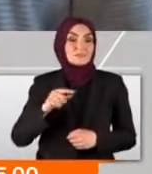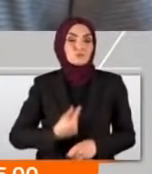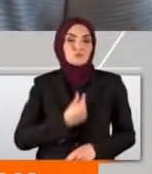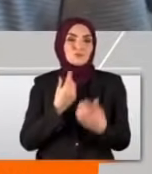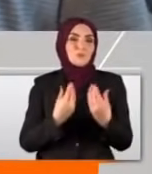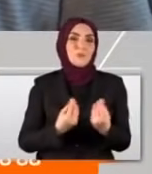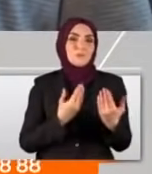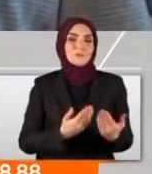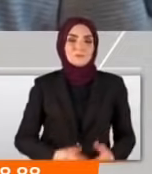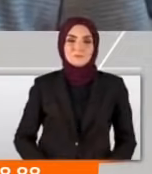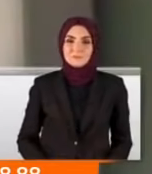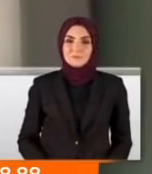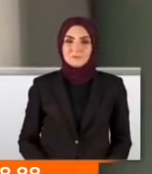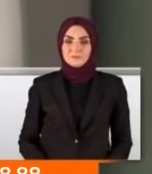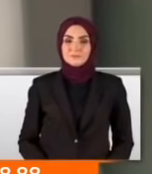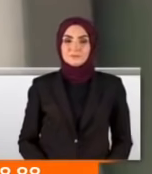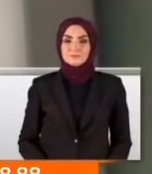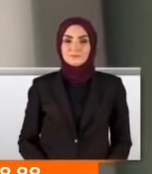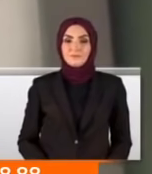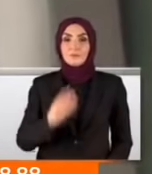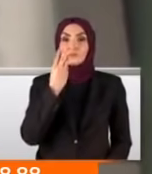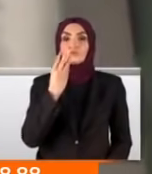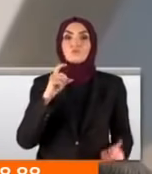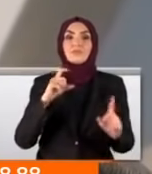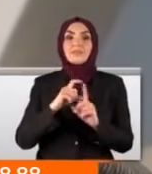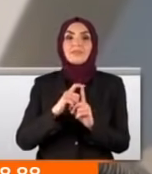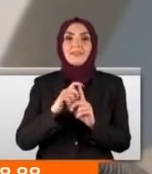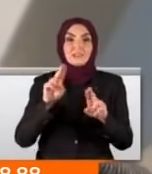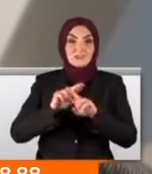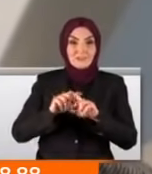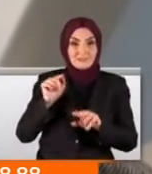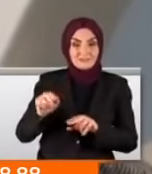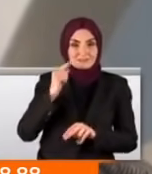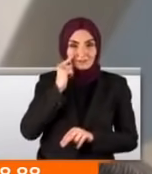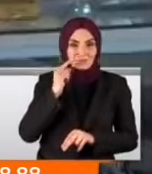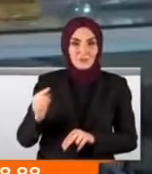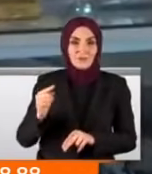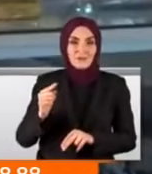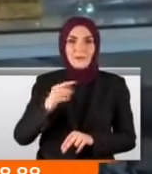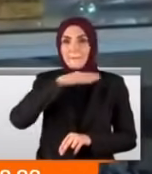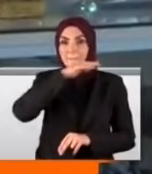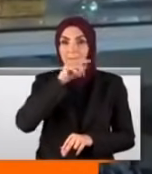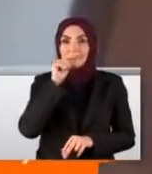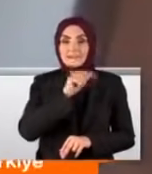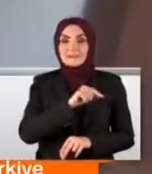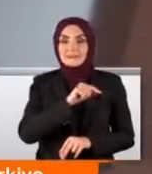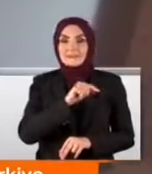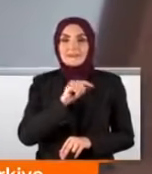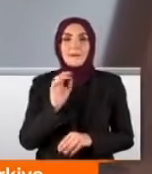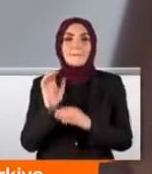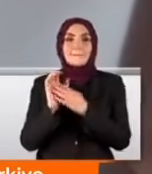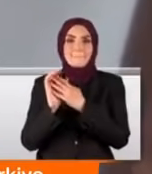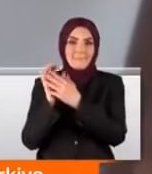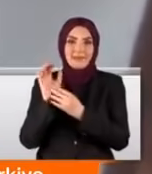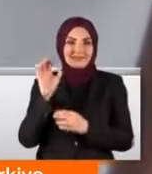bir aksesuar takmak çok zor. Ve 3 boyutlu yazıcı yardımıyla Mısır'a protez bir pati üretti. O an evet ya,